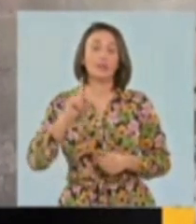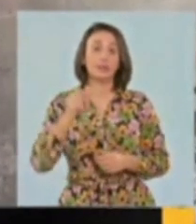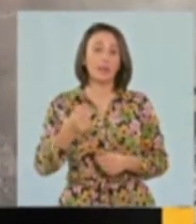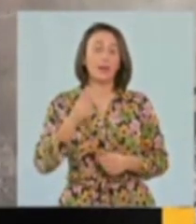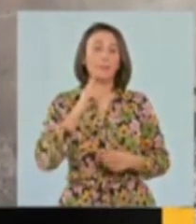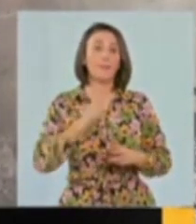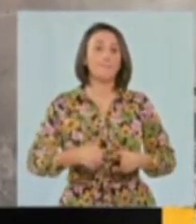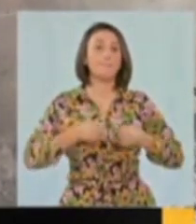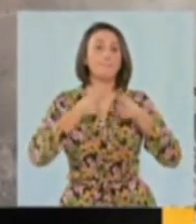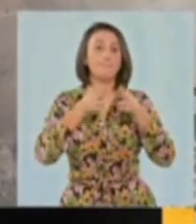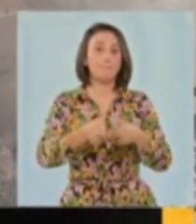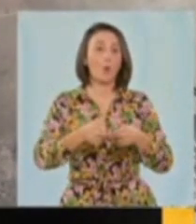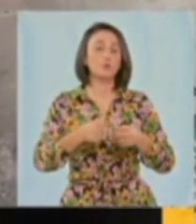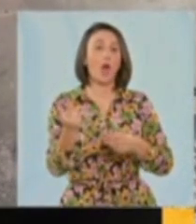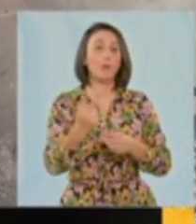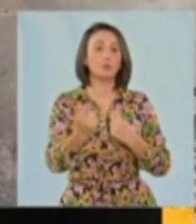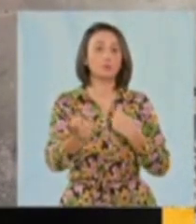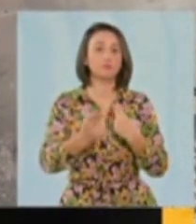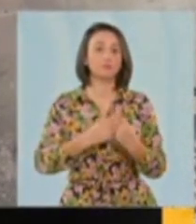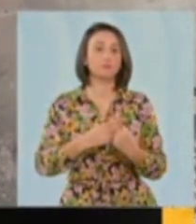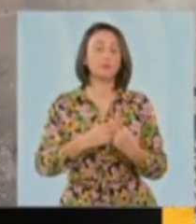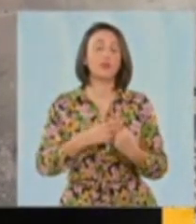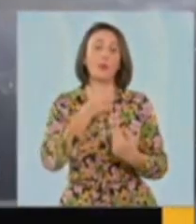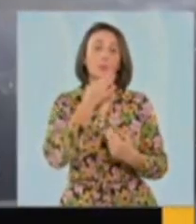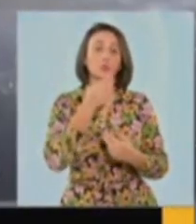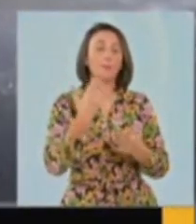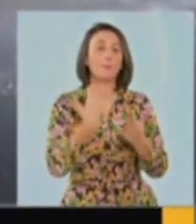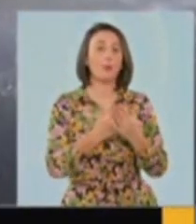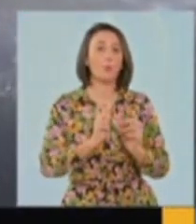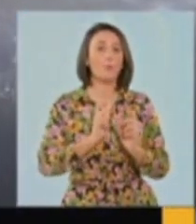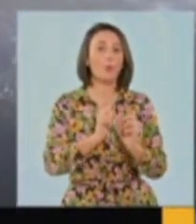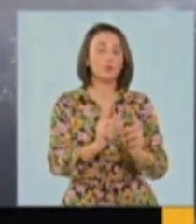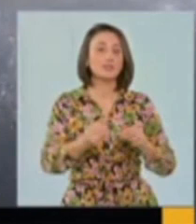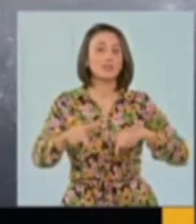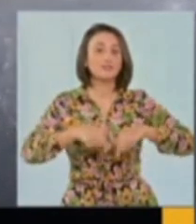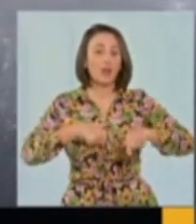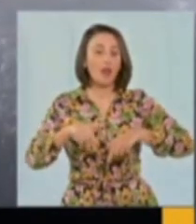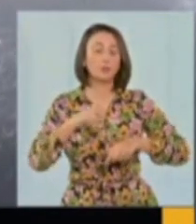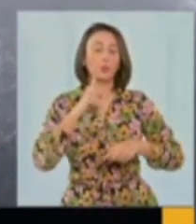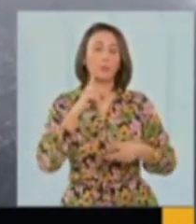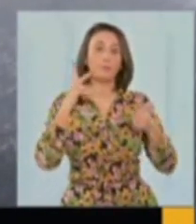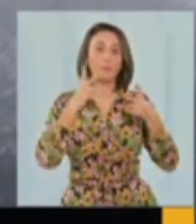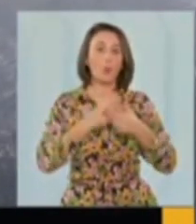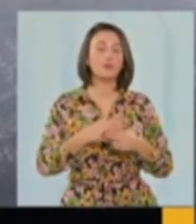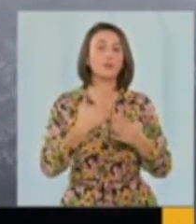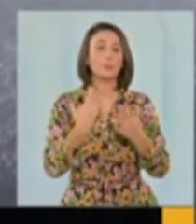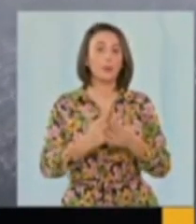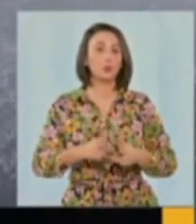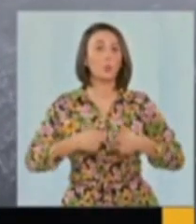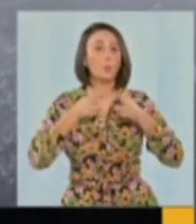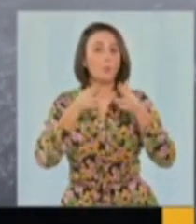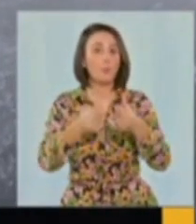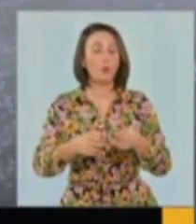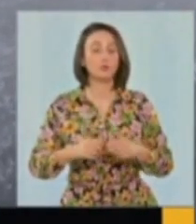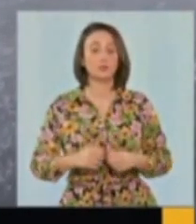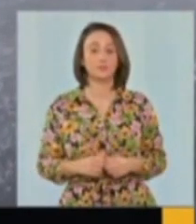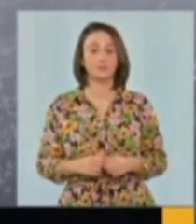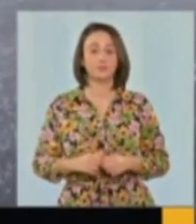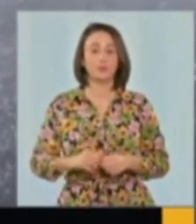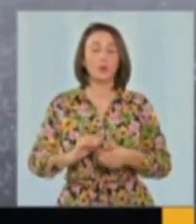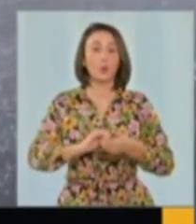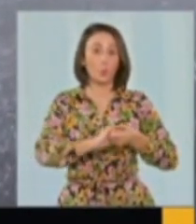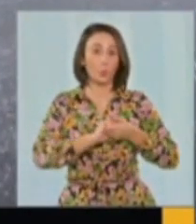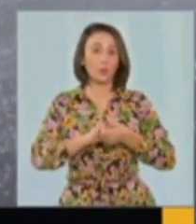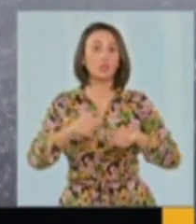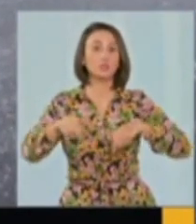pe podul Nicolae Grigorescu, pe ambele sensuri, vă spuneam, pentru protecție, traficul este restricționat. Pe sub pod, pe splaiul Unirii,